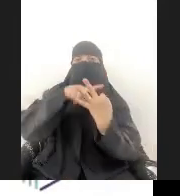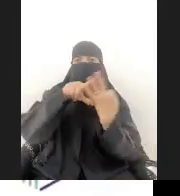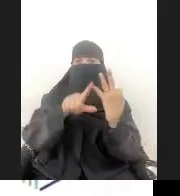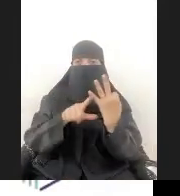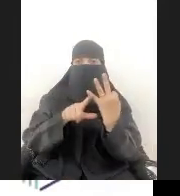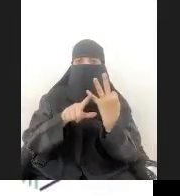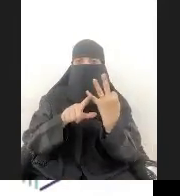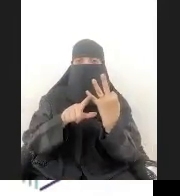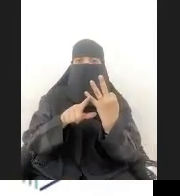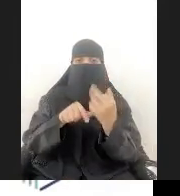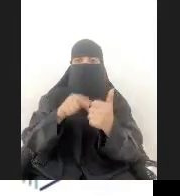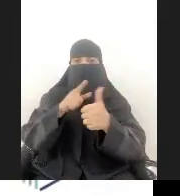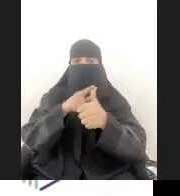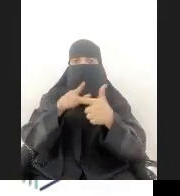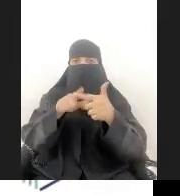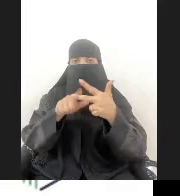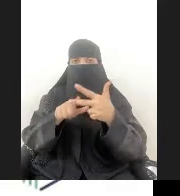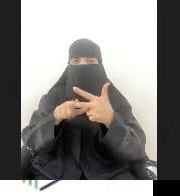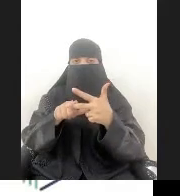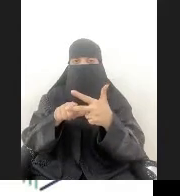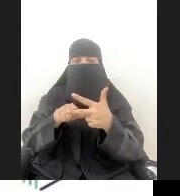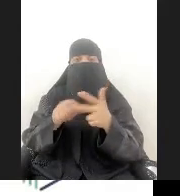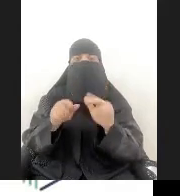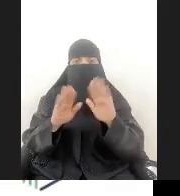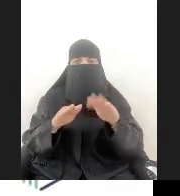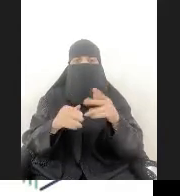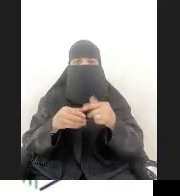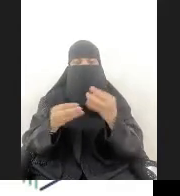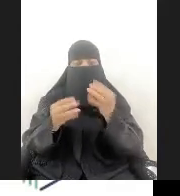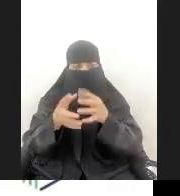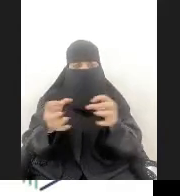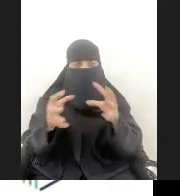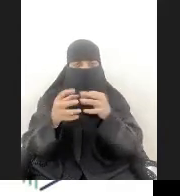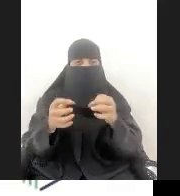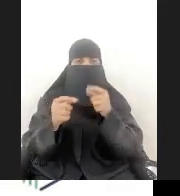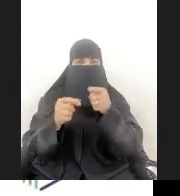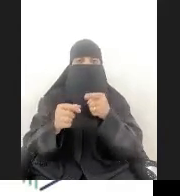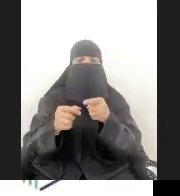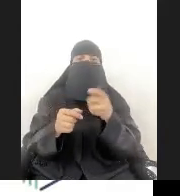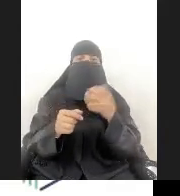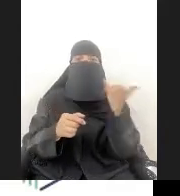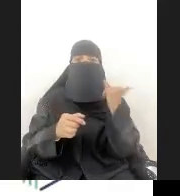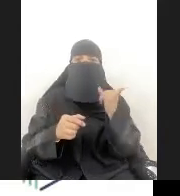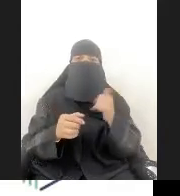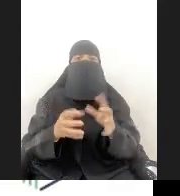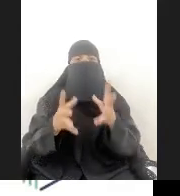يعني مراحل سأتي عليها إن شاء الله بعد قليل ونشرحها بالعربي بالتفصيل،